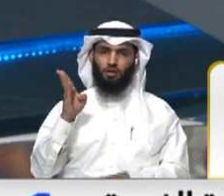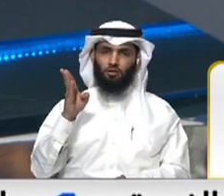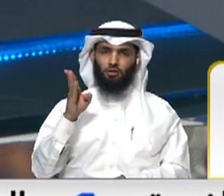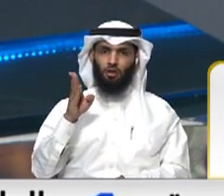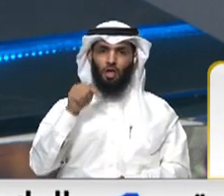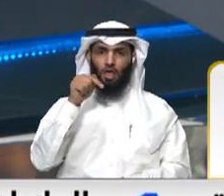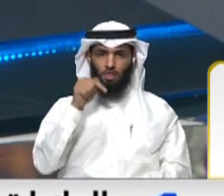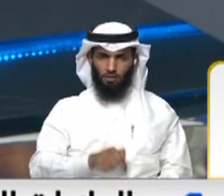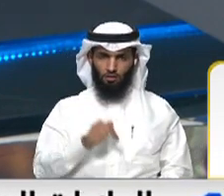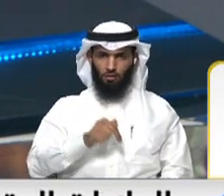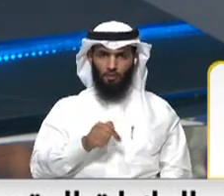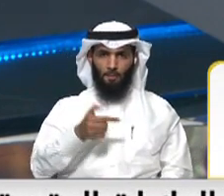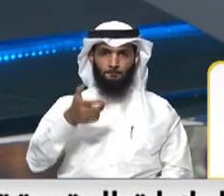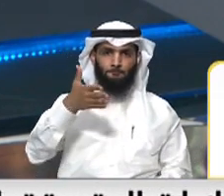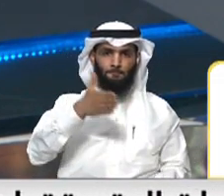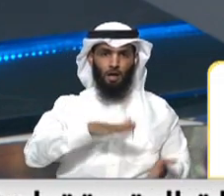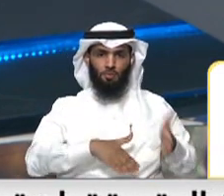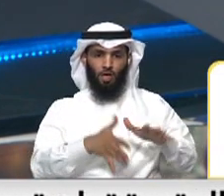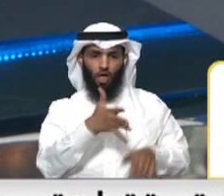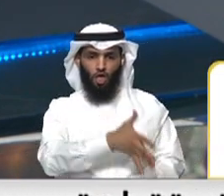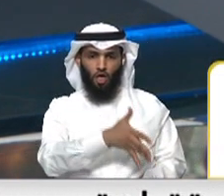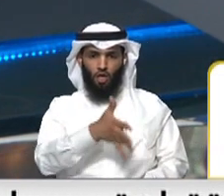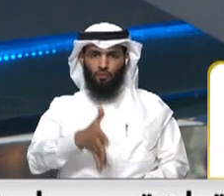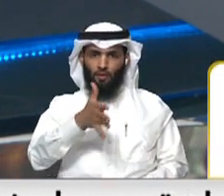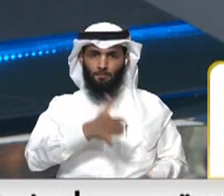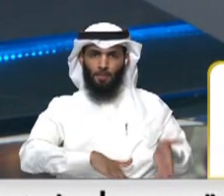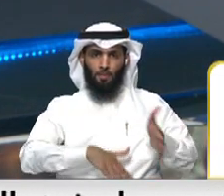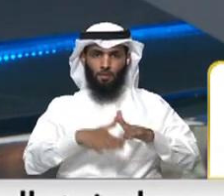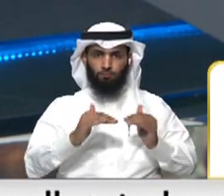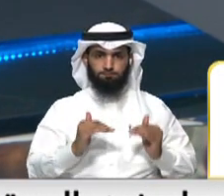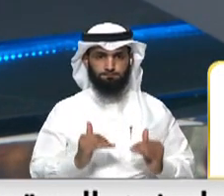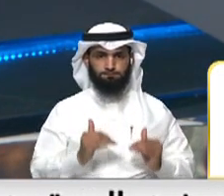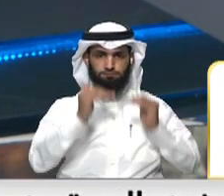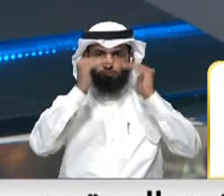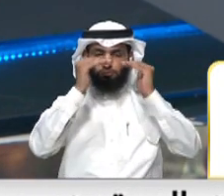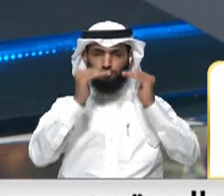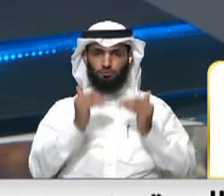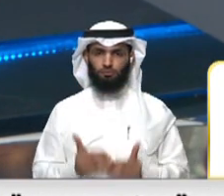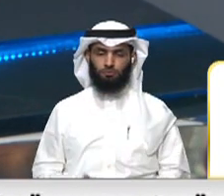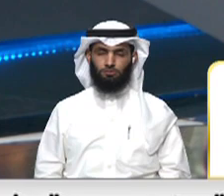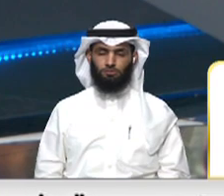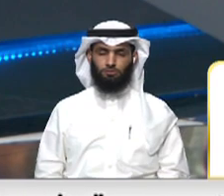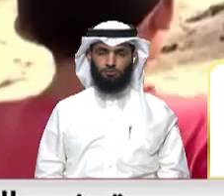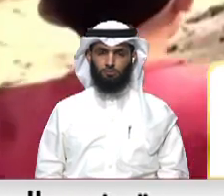ارتفاع معدل الوفايات بين الاطفال الى حد مثير للقلق